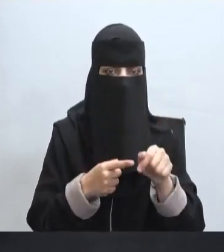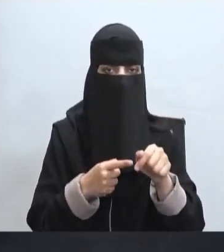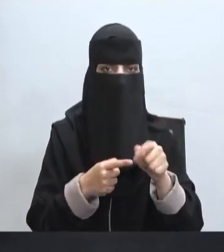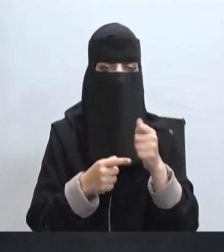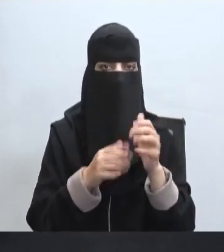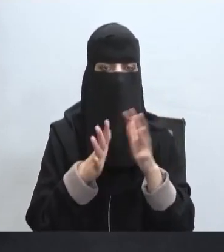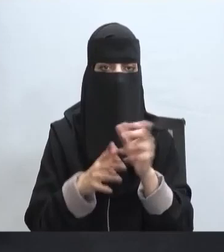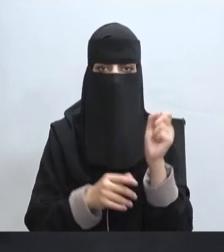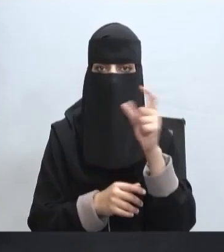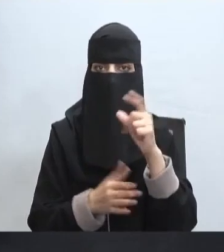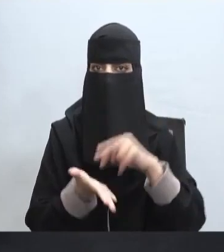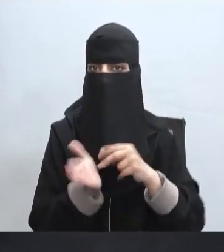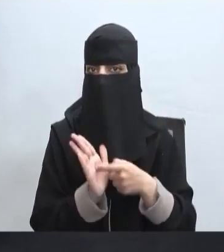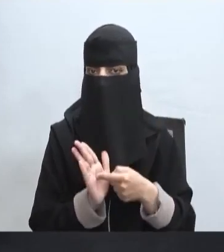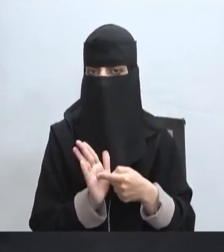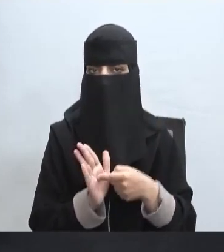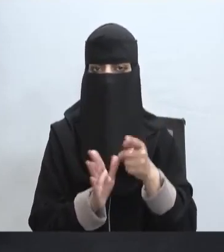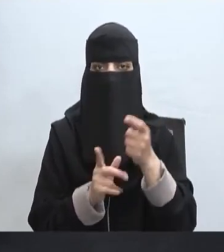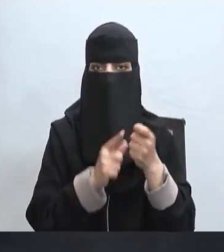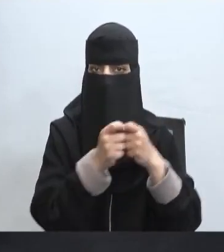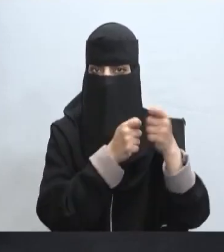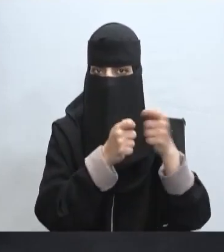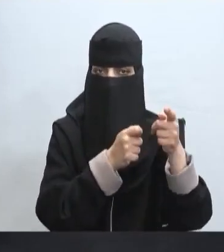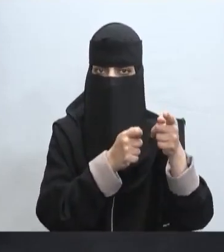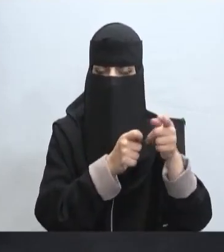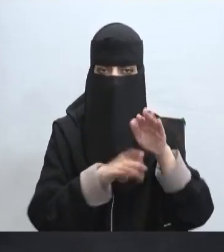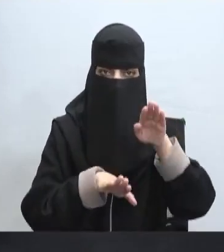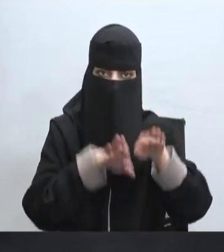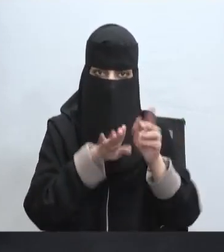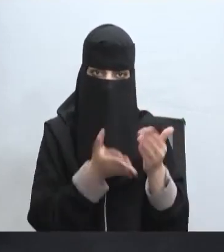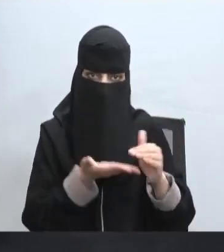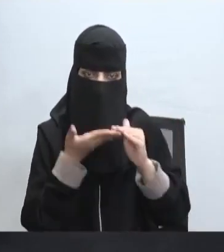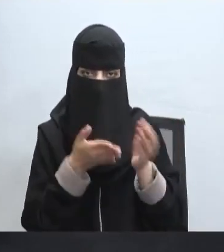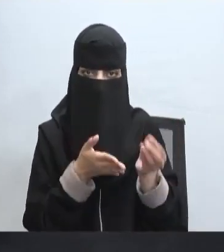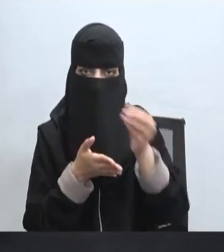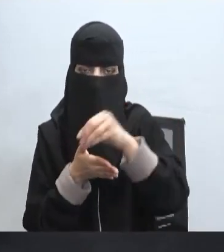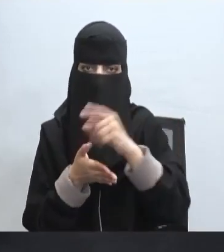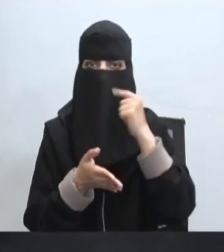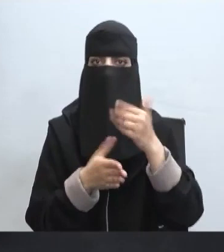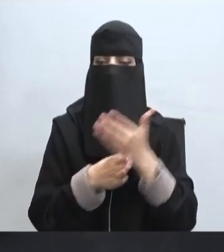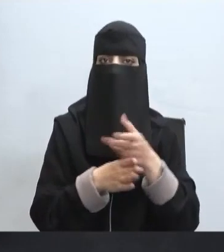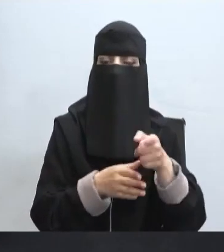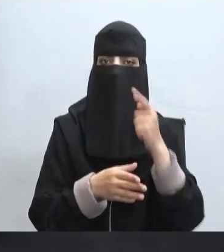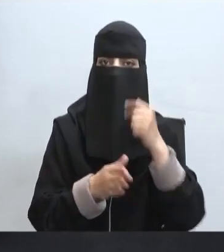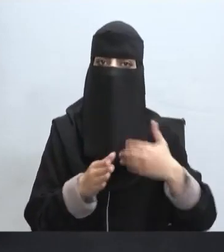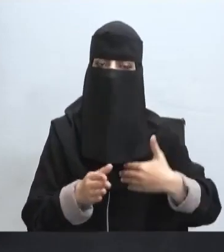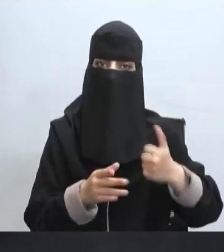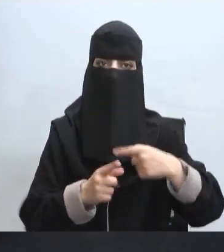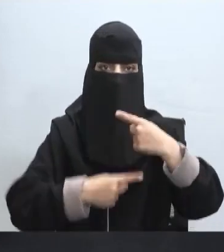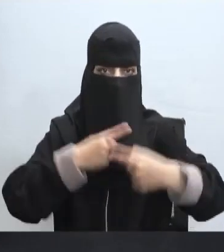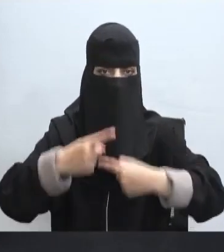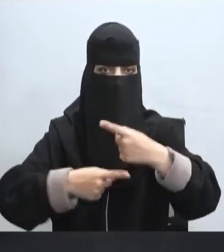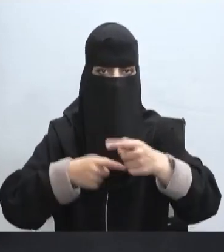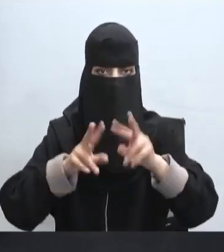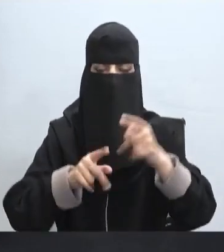دخلك الشهري فهذه الاستثمارات ستوا وتعادل ذلك وبالتالي تستطيع ان تستمر